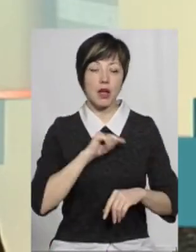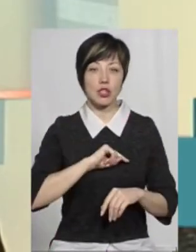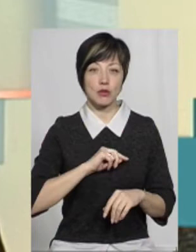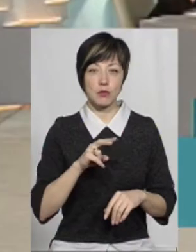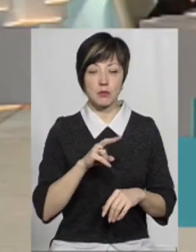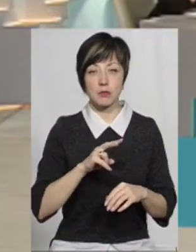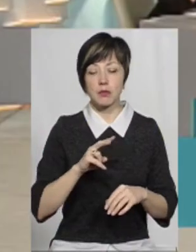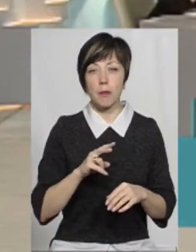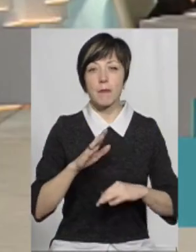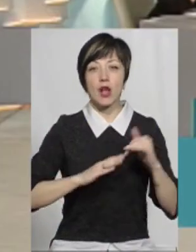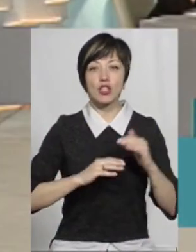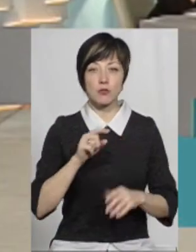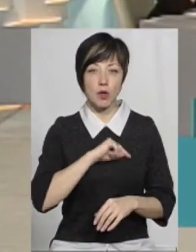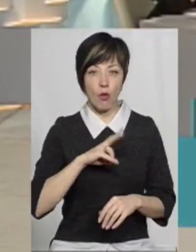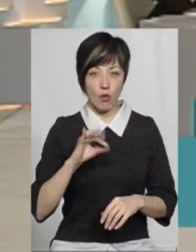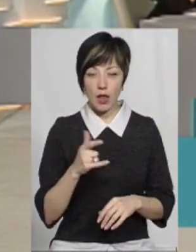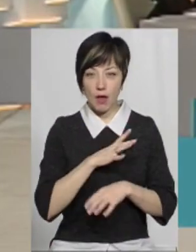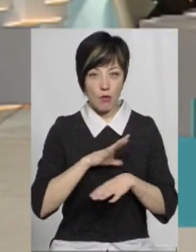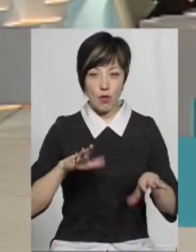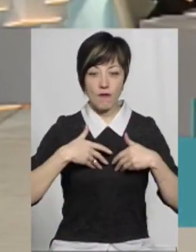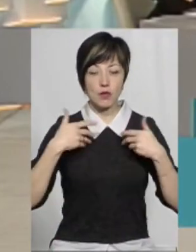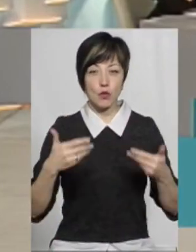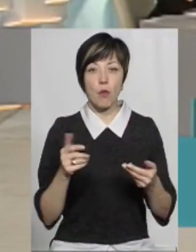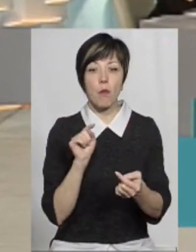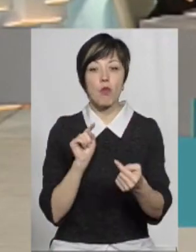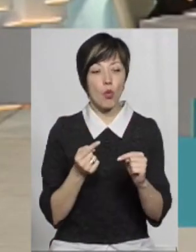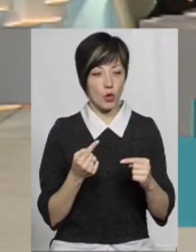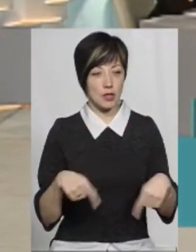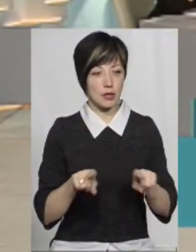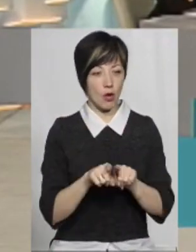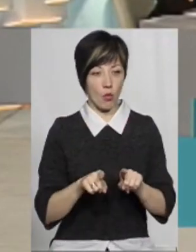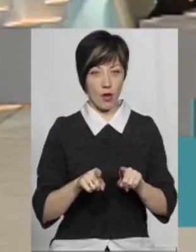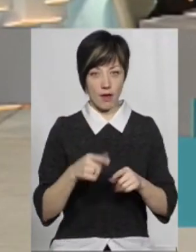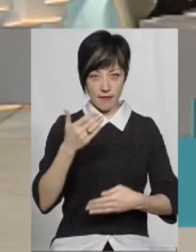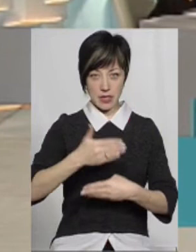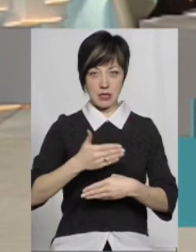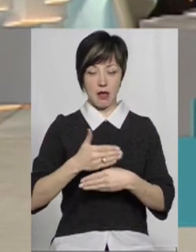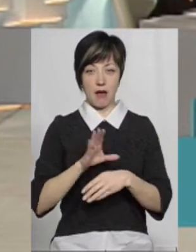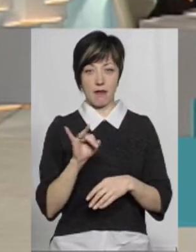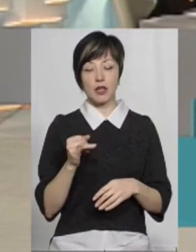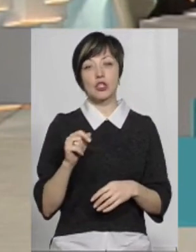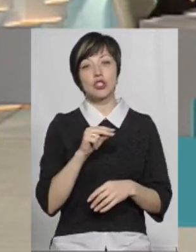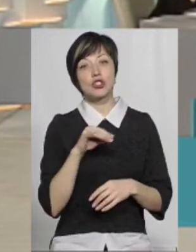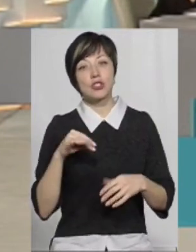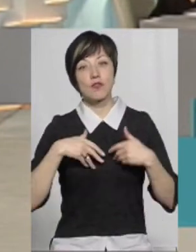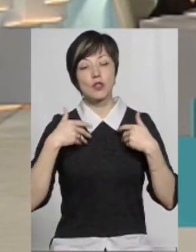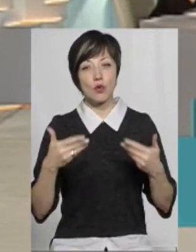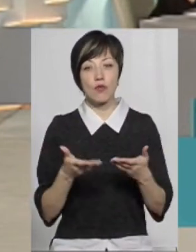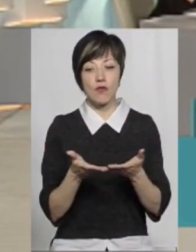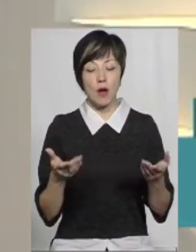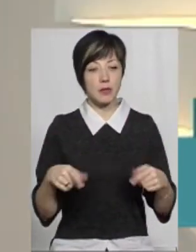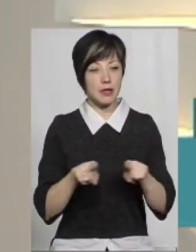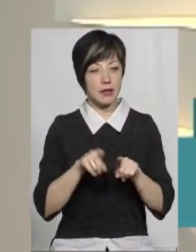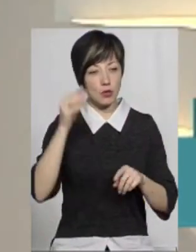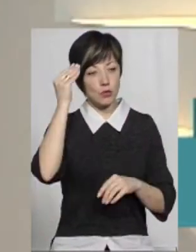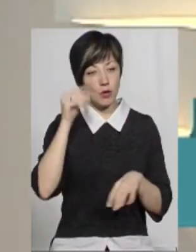психологи. Отож, серед них не було таких, хто висловлювався проти такої вистави. Чи висловлювали вам